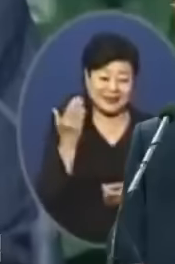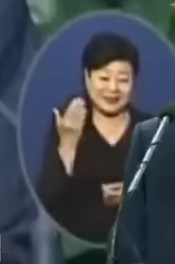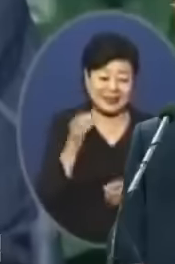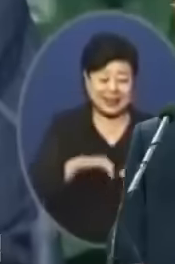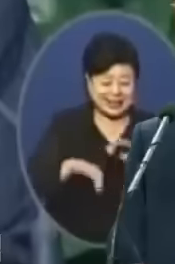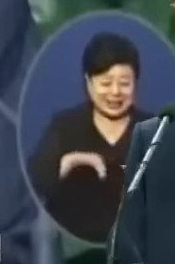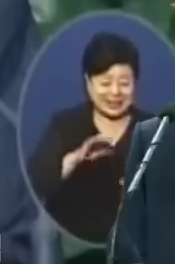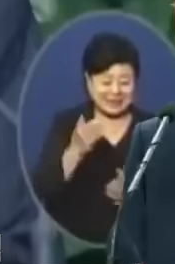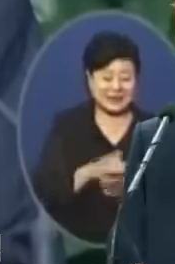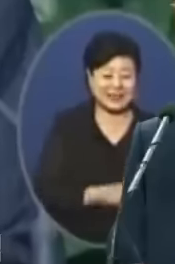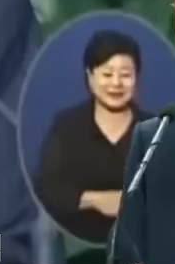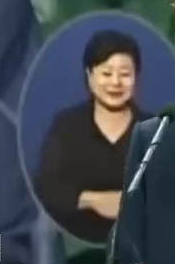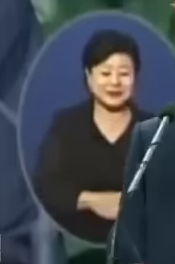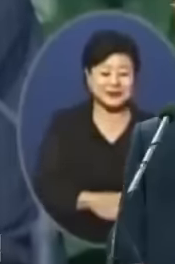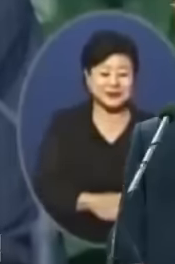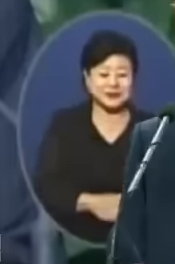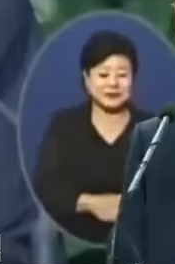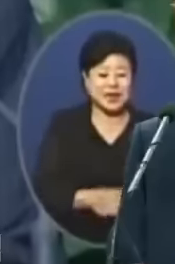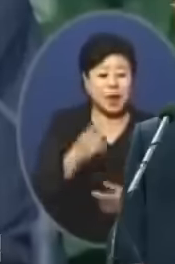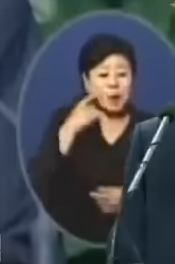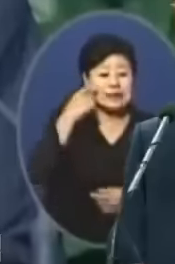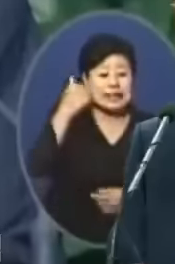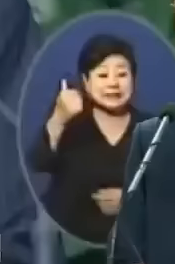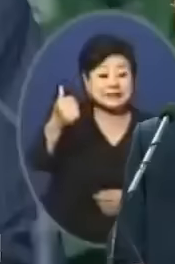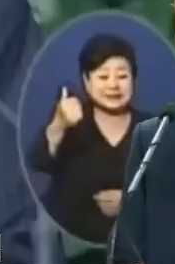캐낼 수 있는 것입니다. 목사는